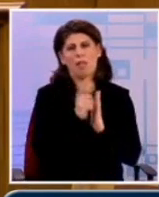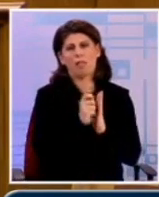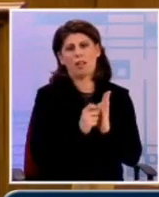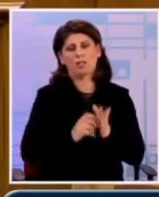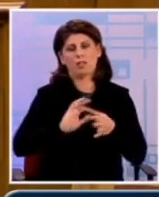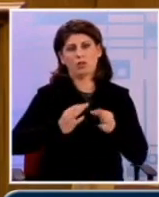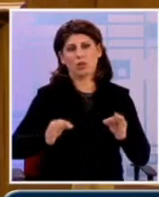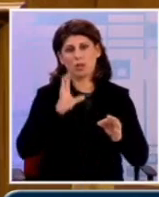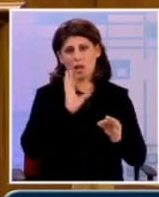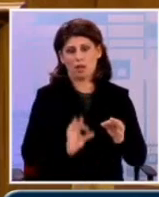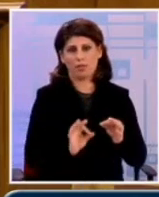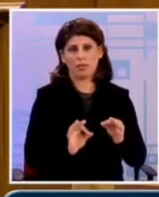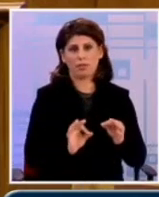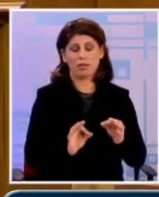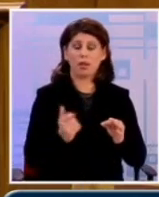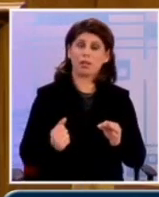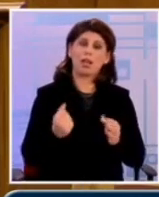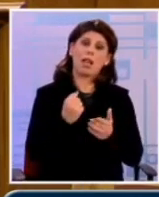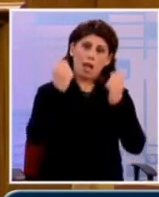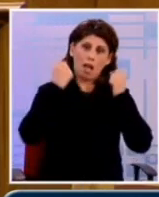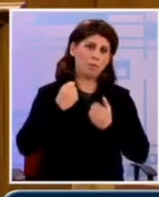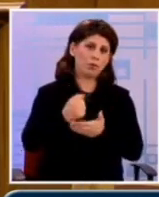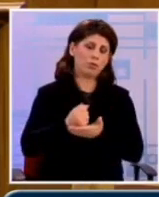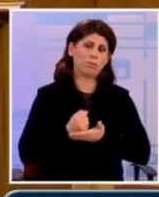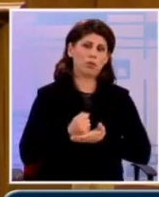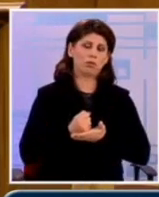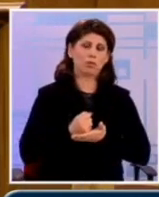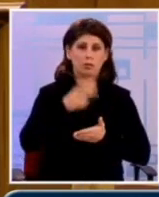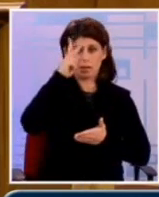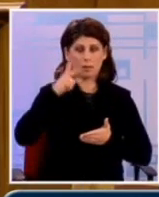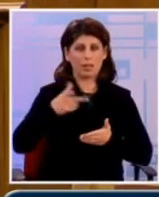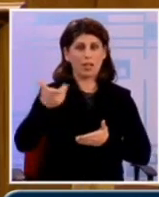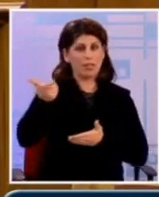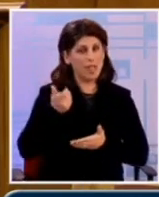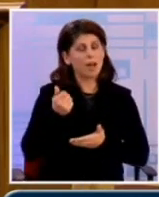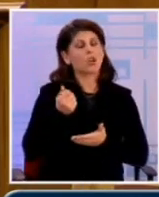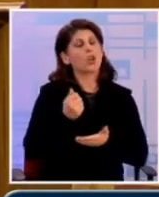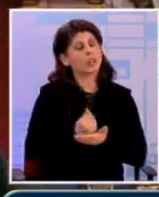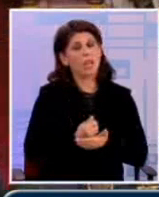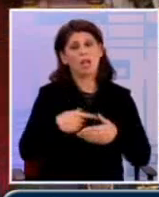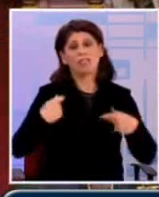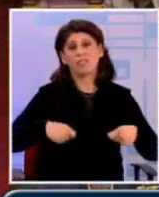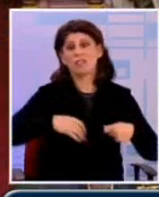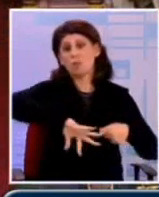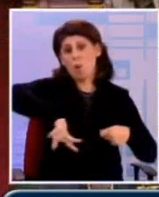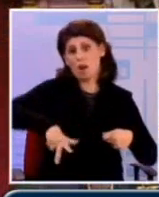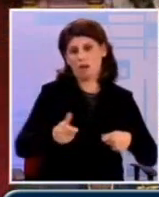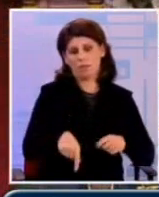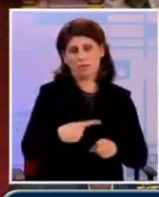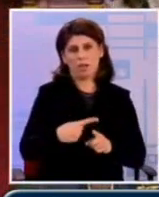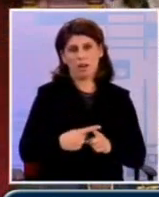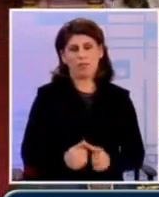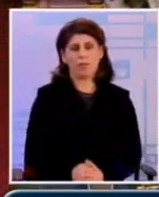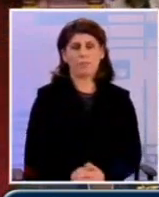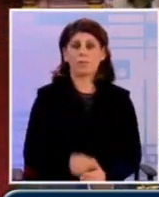της ιστορικής αλήθειας και για τις αποζημιώσεις του κατοχικού δανείου, αλλά και για τους θησαυρούς. Αυτή η διεθνή